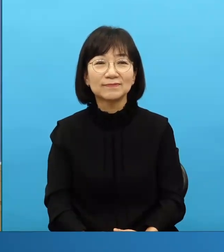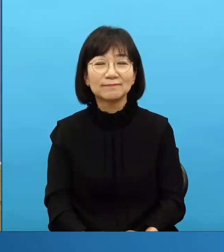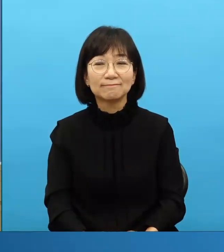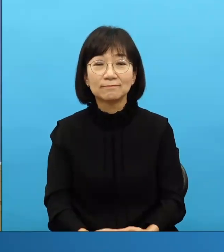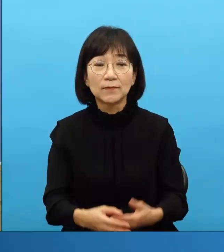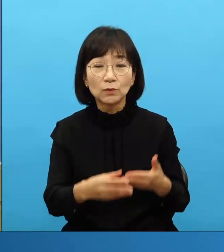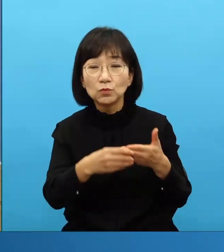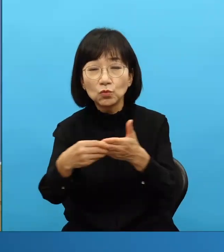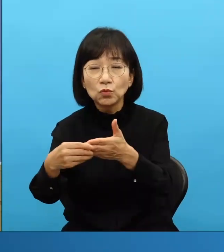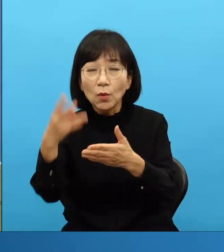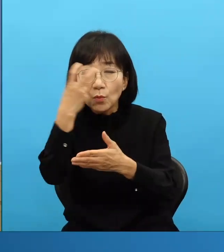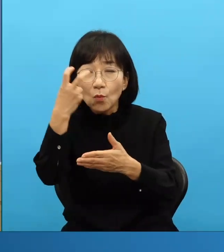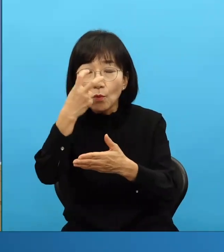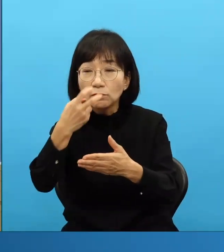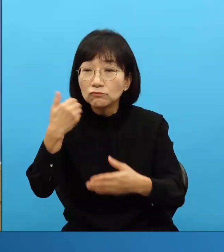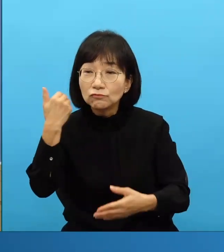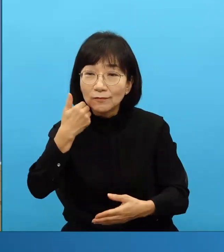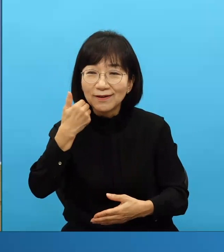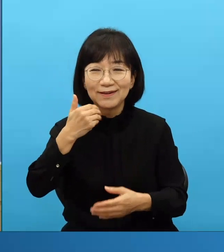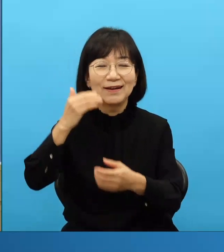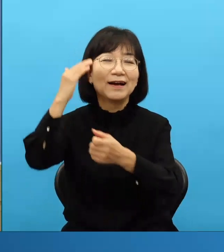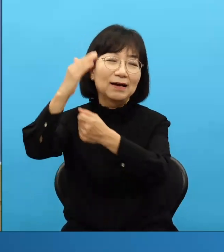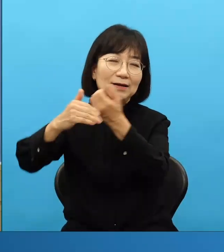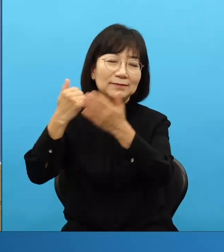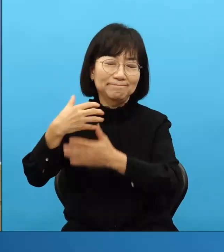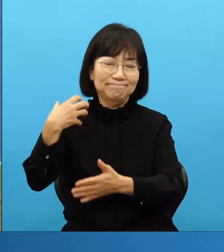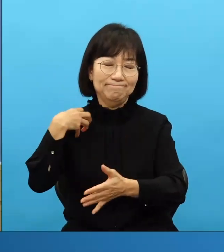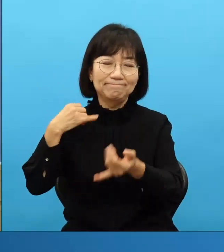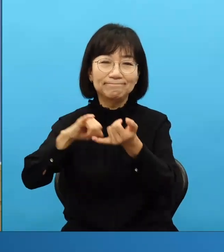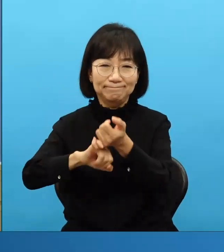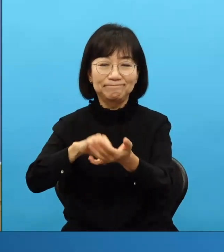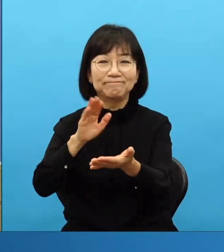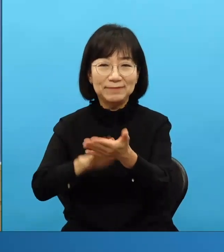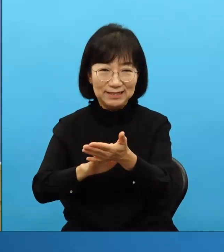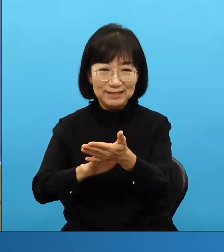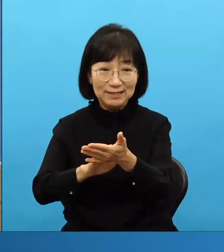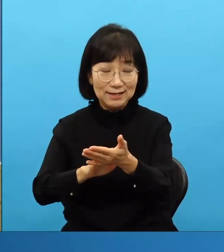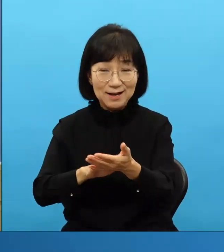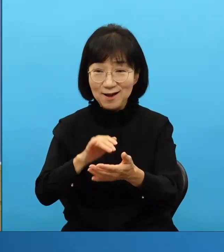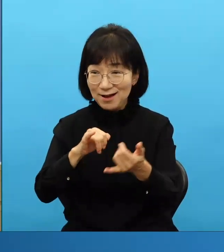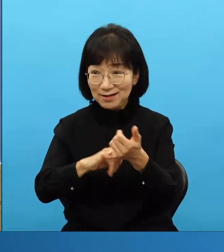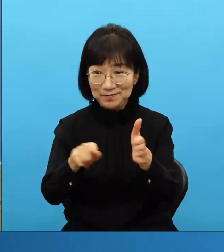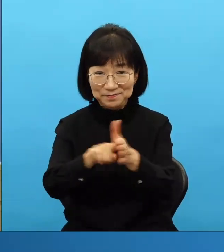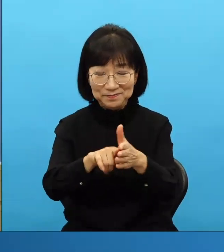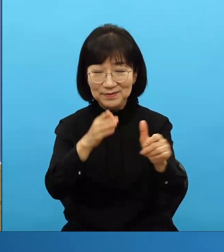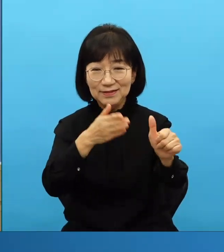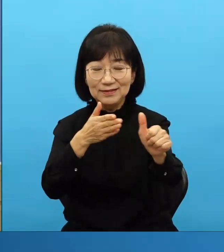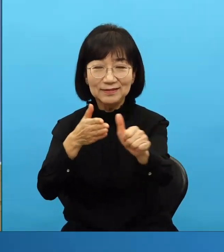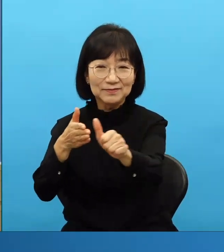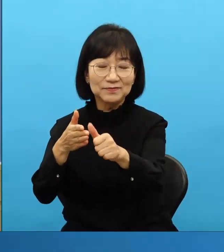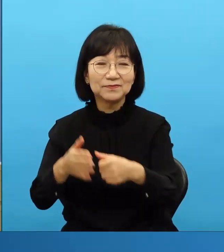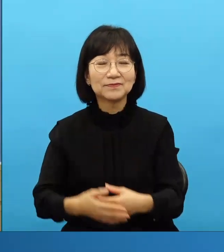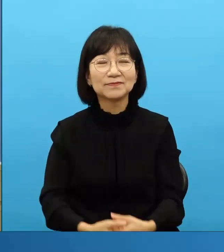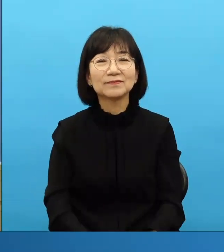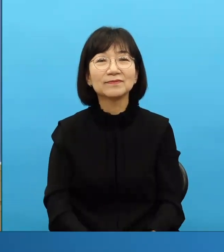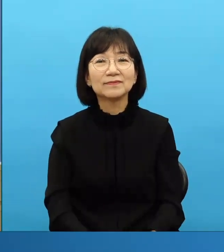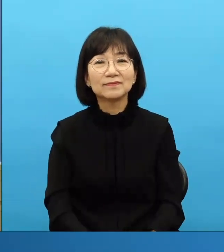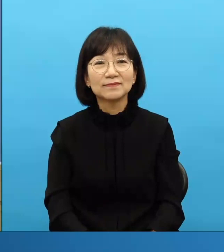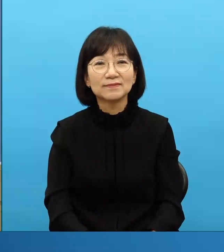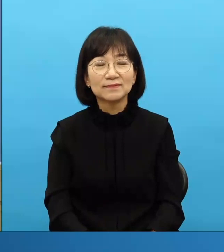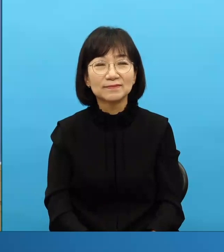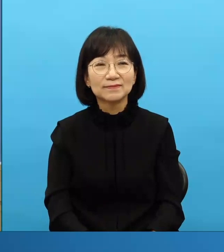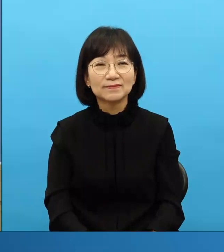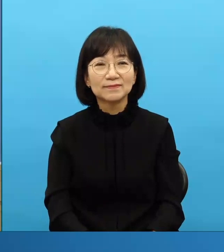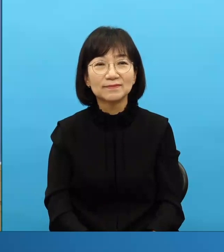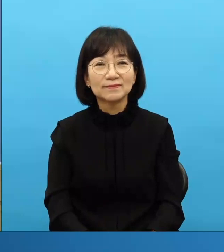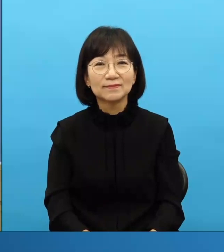Who's going to do that for us? 네, 하나님께서 그렇게 하신다고요. God Himself. 오늘 이 약속을 믿을 수 있기를 I 바랍니다. pray that you can really enjoy and believe in this